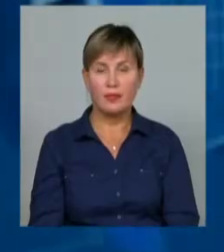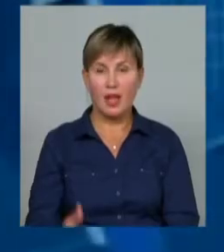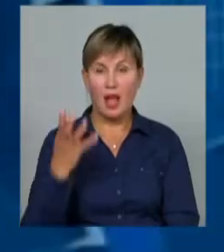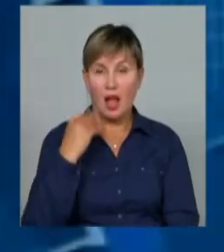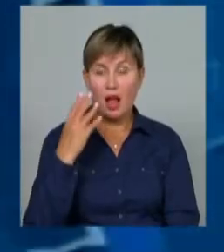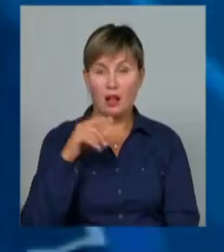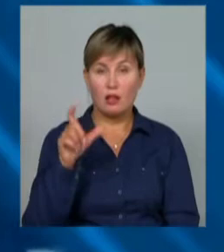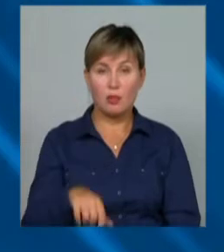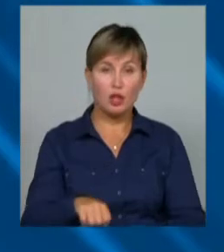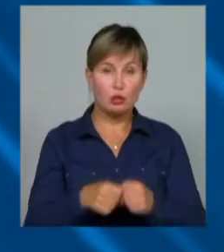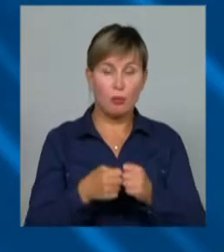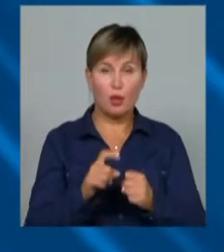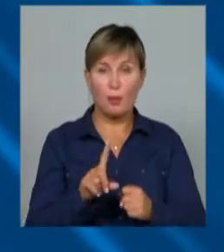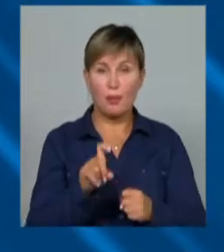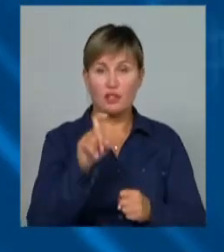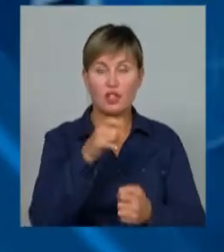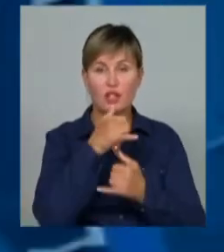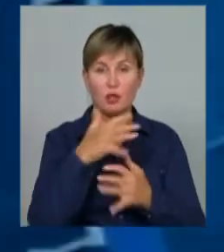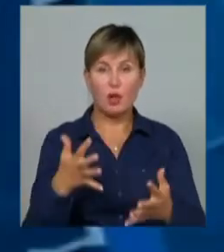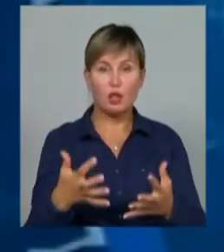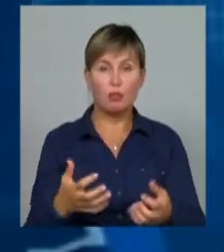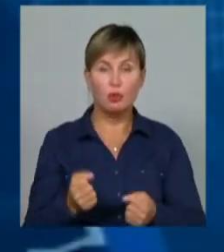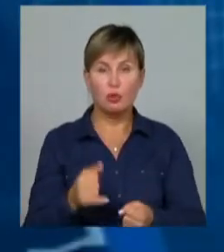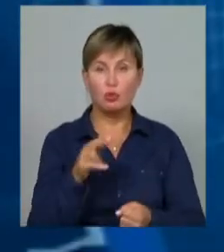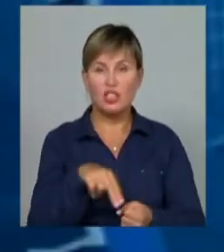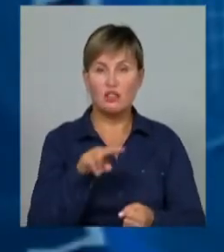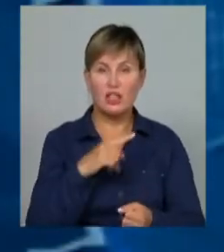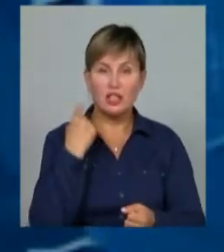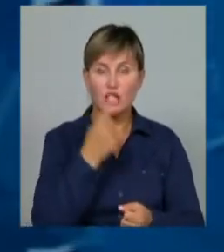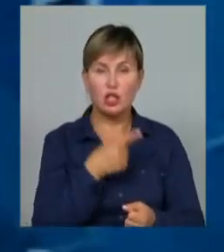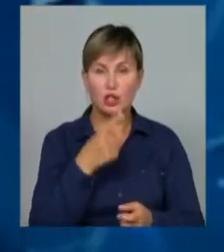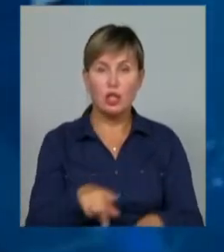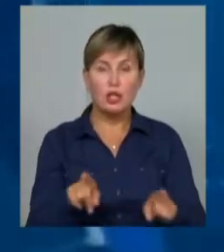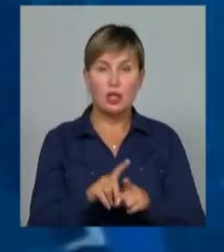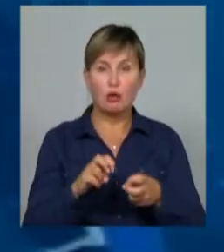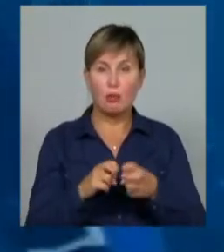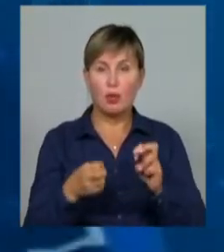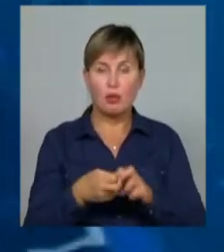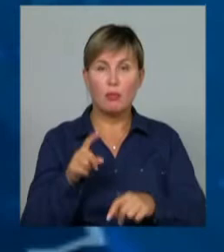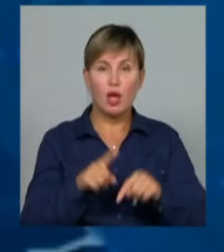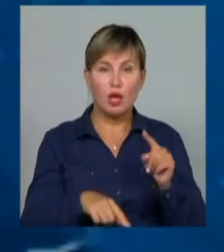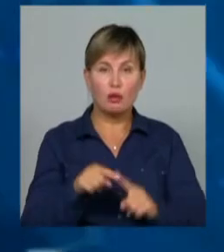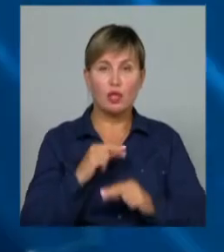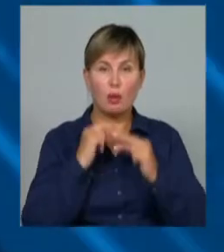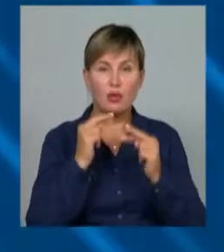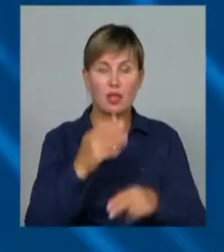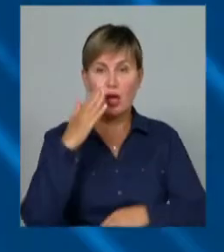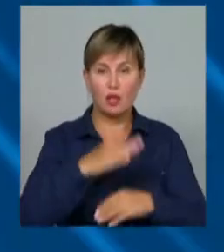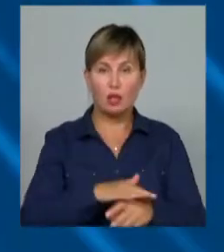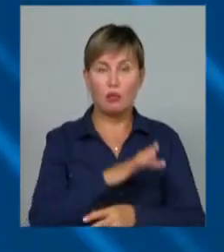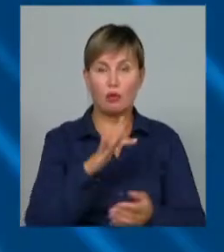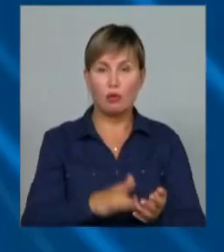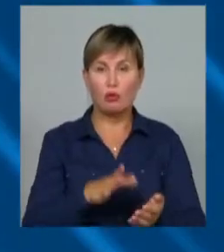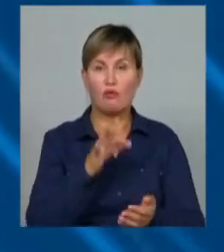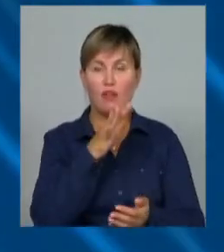Алматинка со сломанным позвоночником не могла получить удостоверение личности. С такой проблемой родственники больной обратились к акиму города во